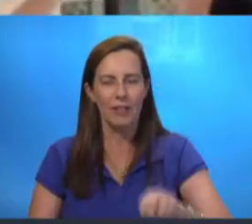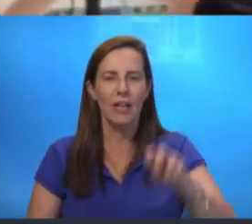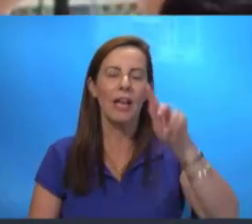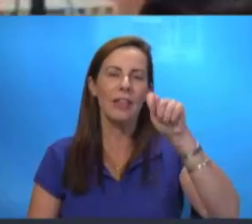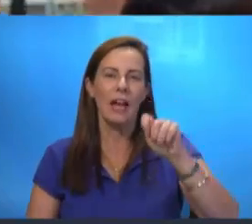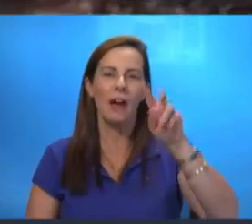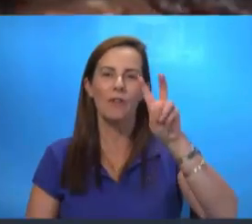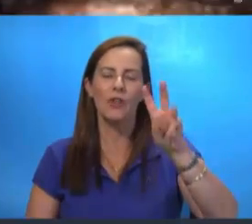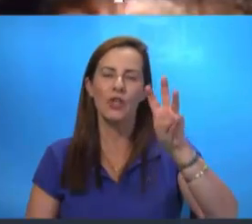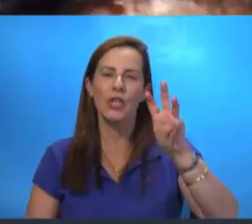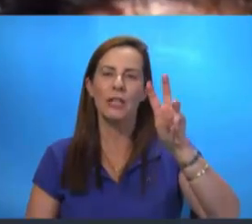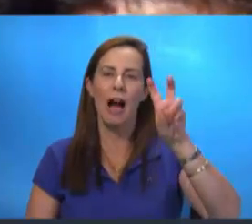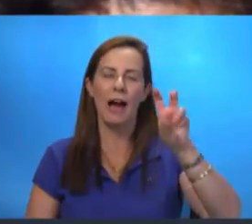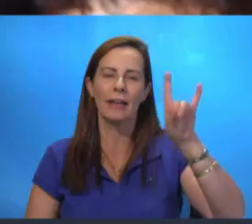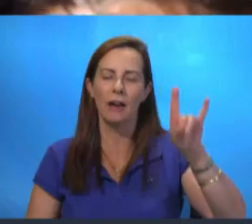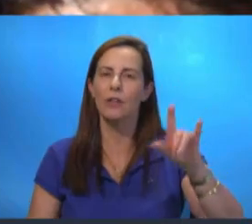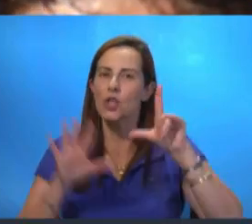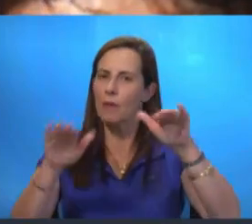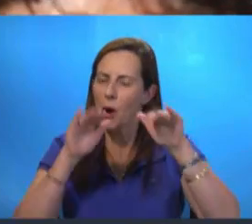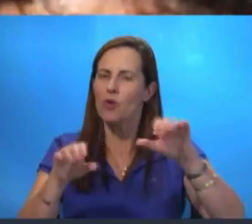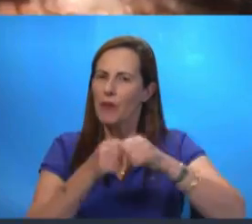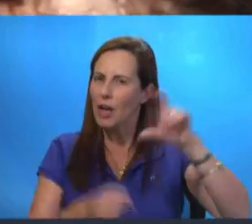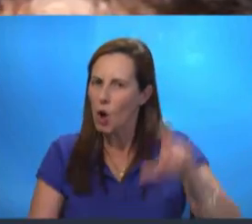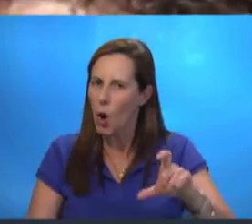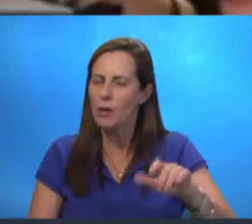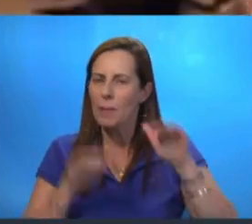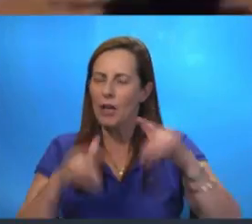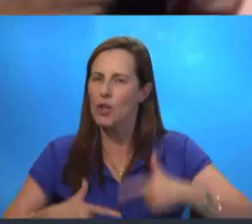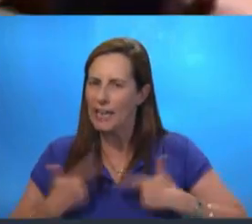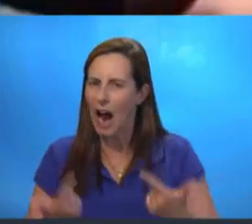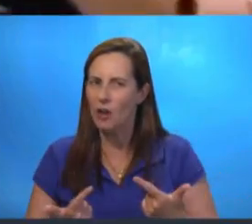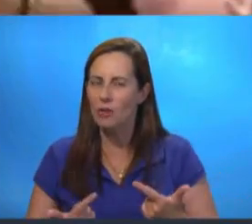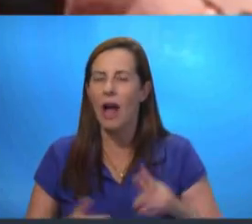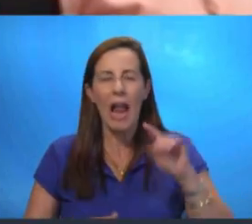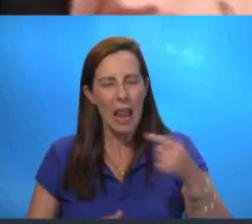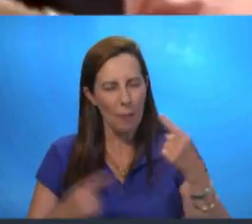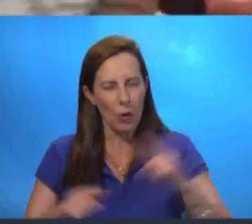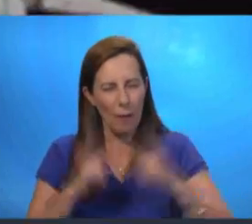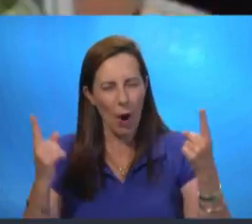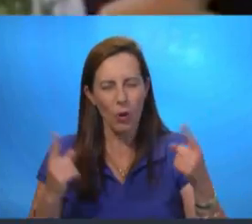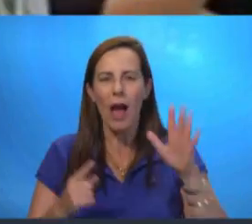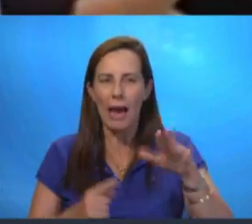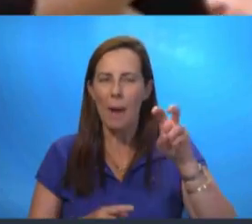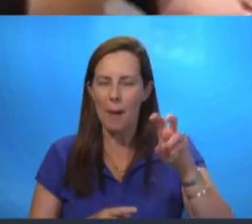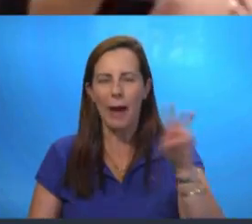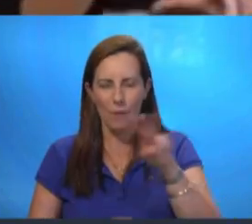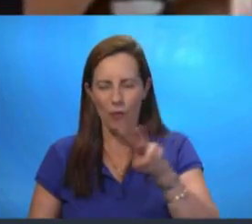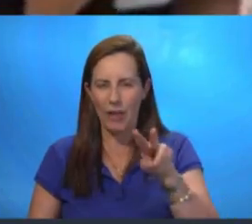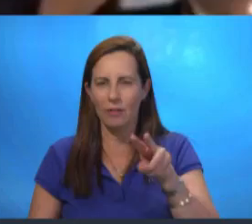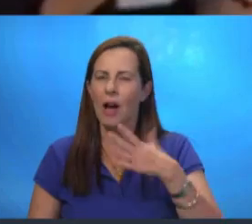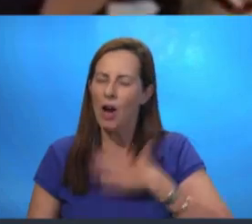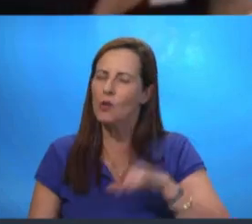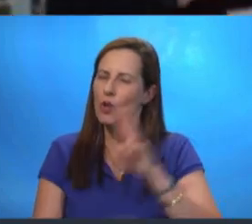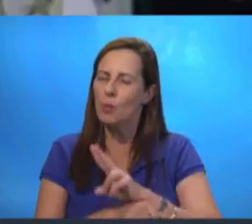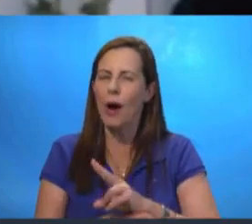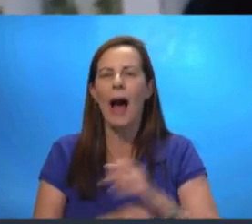שאנו סופרים. שבע ברכות, שבירת כוס וברכת שהחיינו. כי למרות המחלוקת, גם עמיחי ועובדיה רצו לשמור על